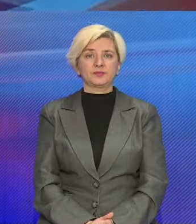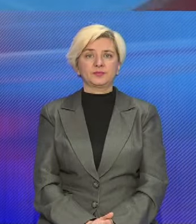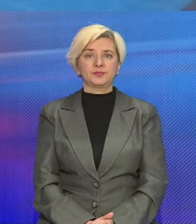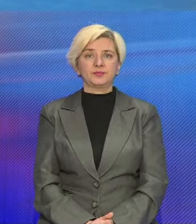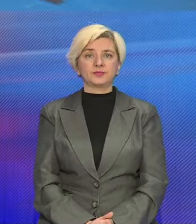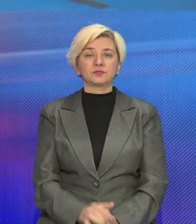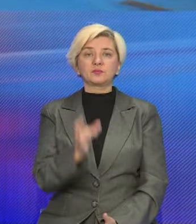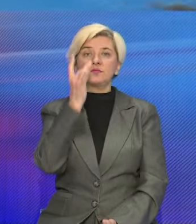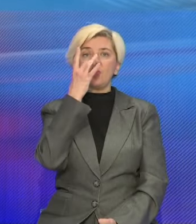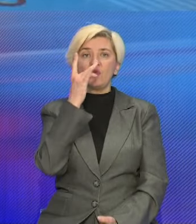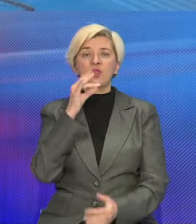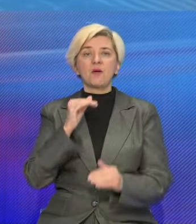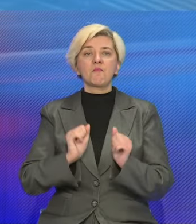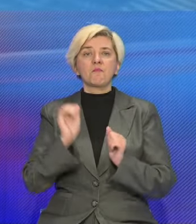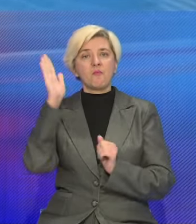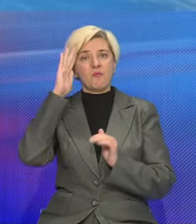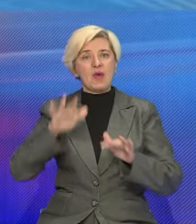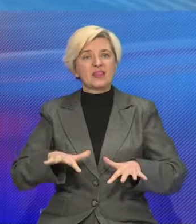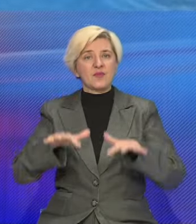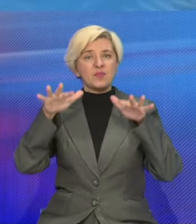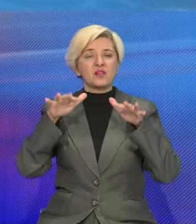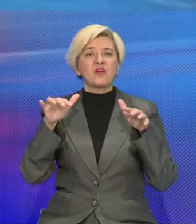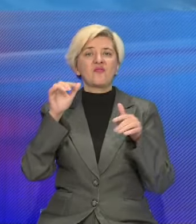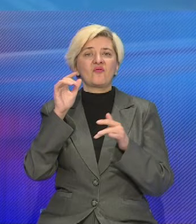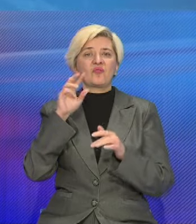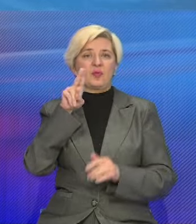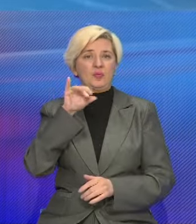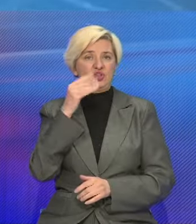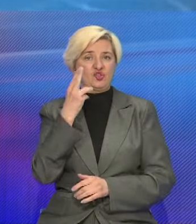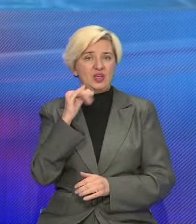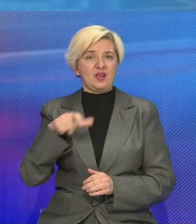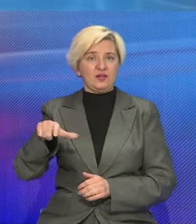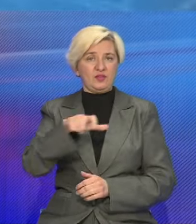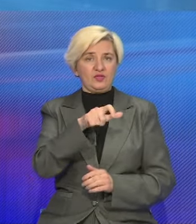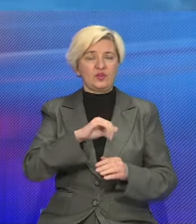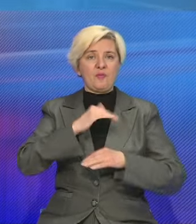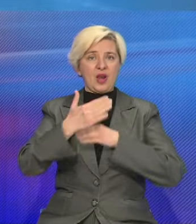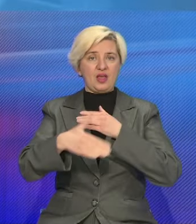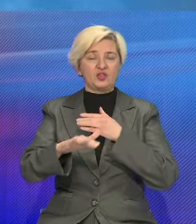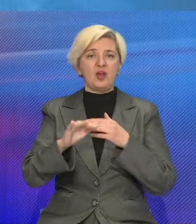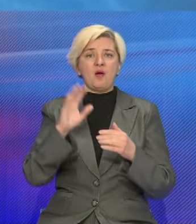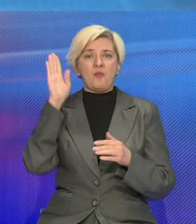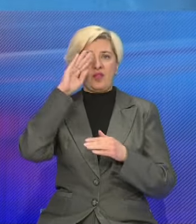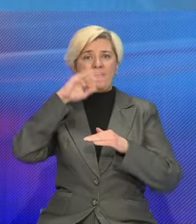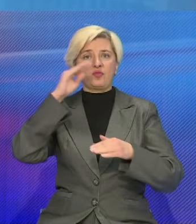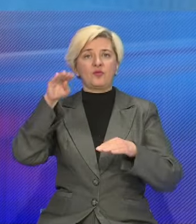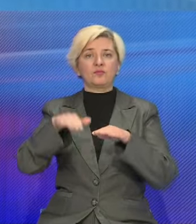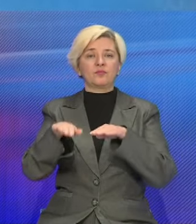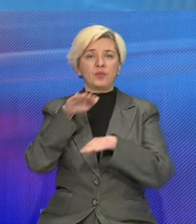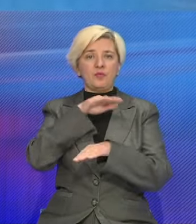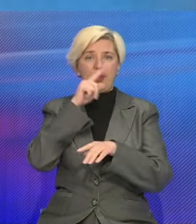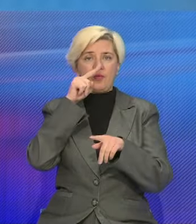У Гродні потопіла городський пляж у лісопарку Пышкі. Под водою Ньомана опинулась з віше пяти метрів прибережній зоні, де